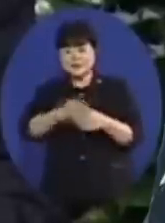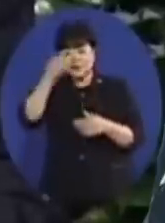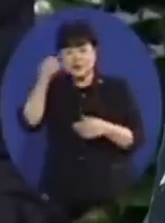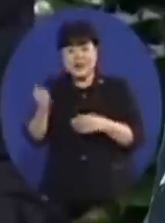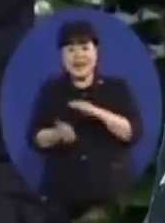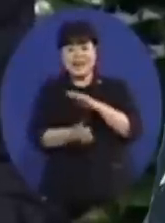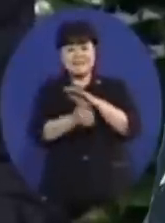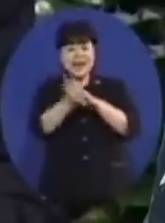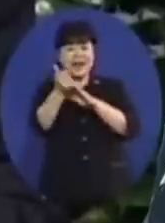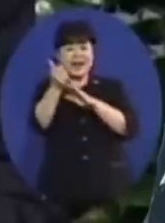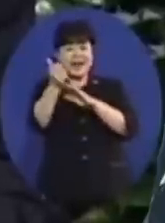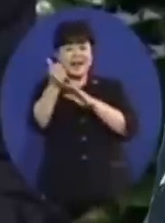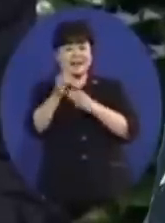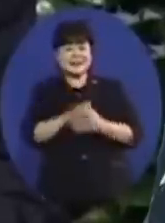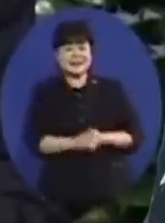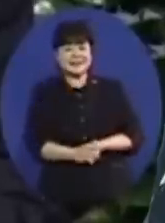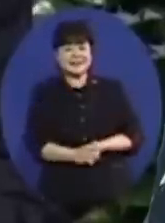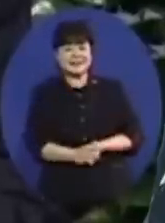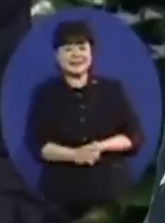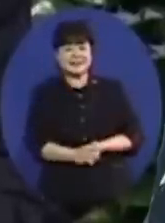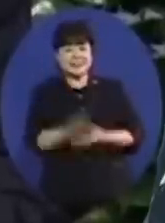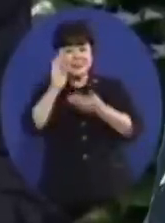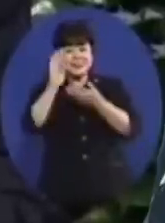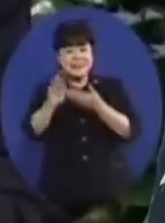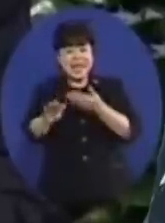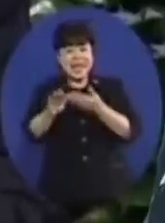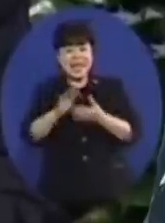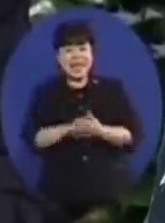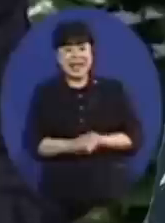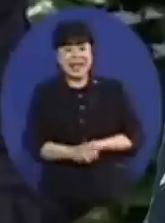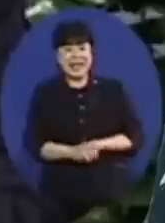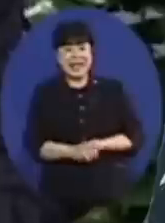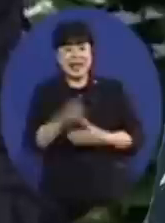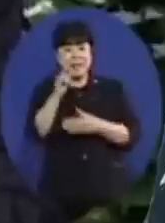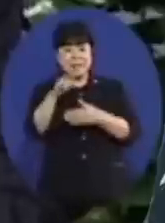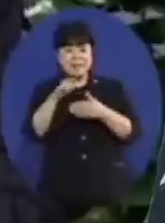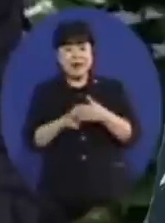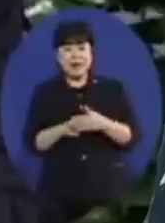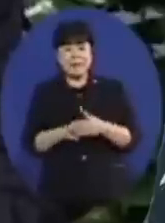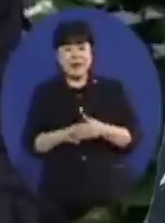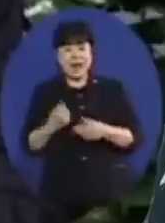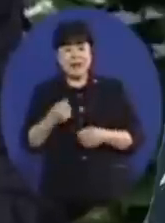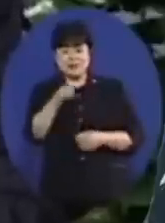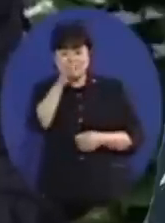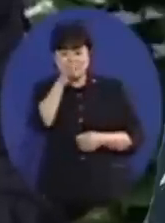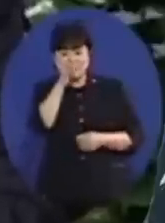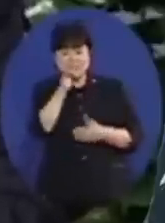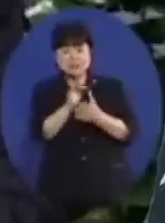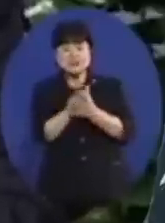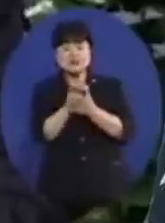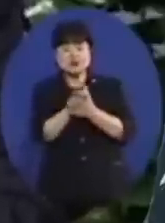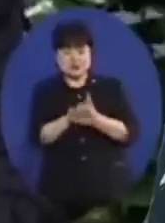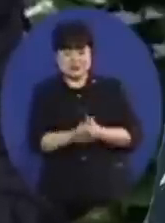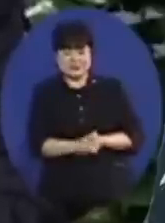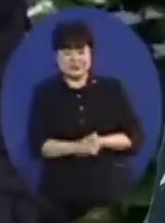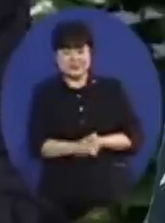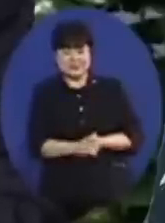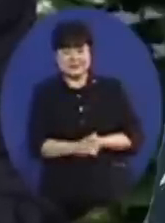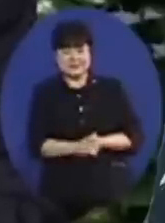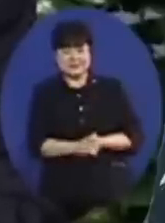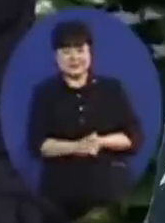꿈과 희망 미래를 마음속에 다 가지고 있습니다 여러분 친구입니다